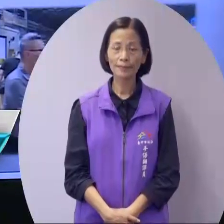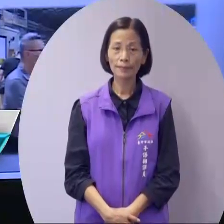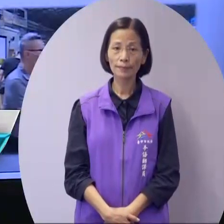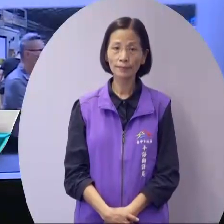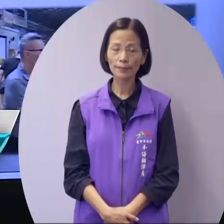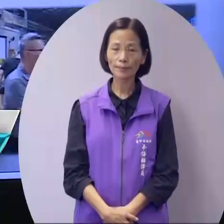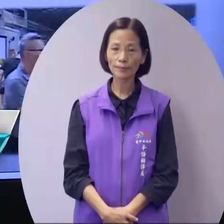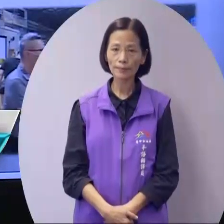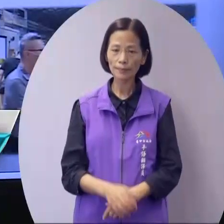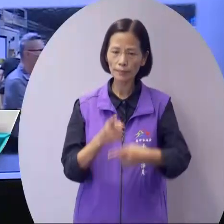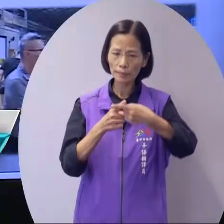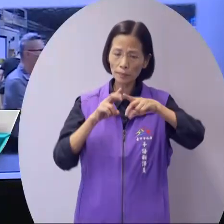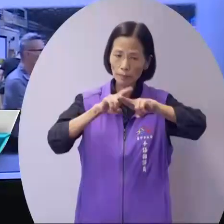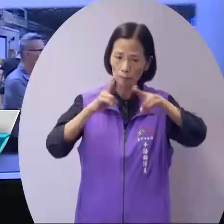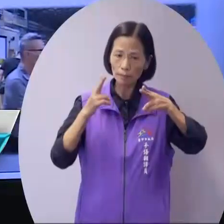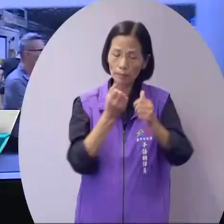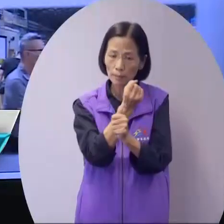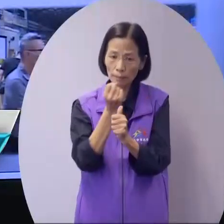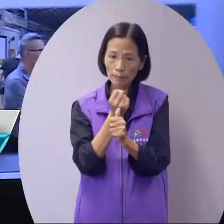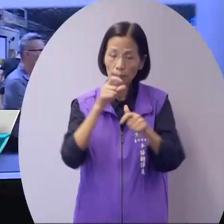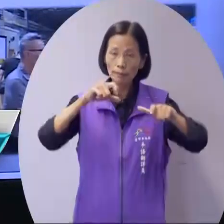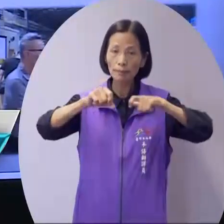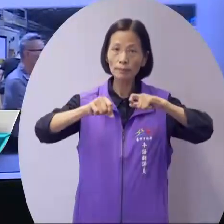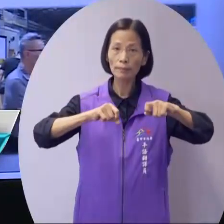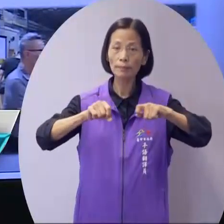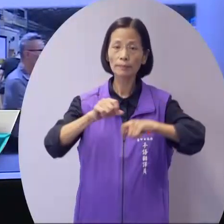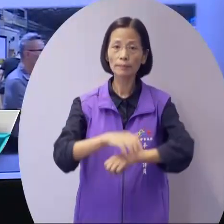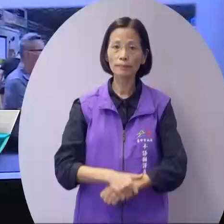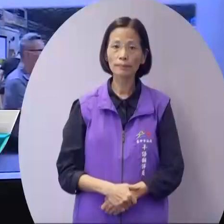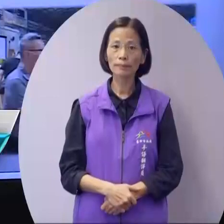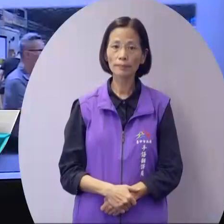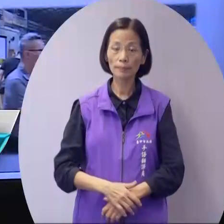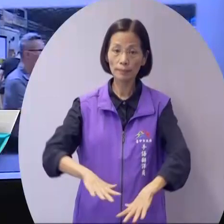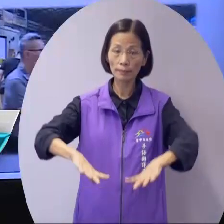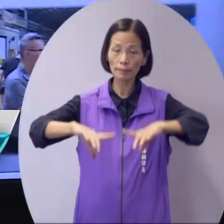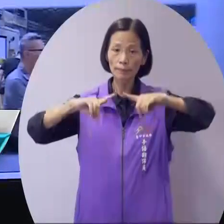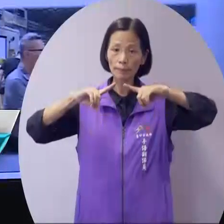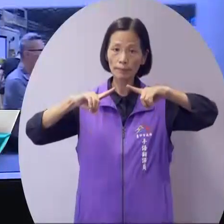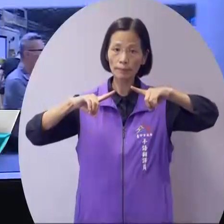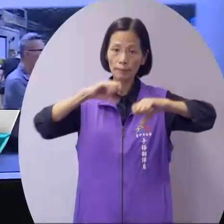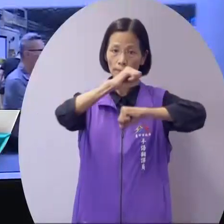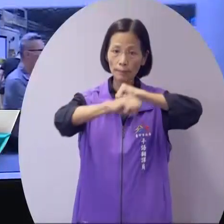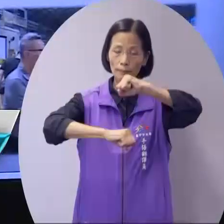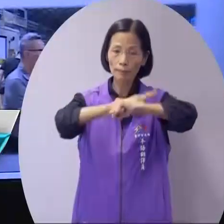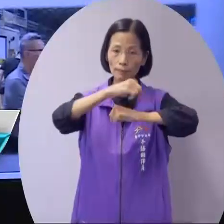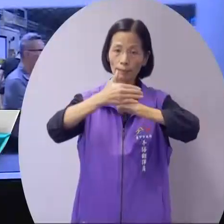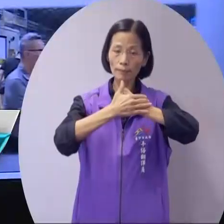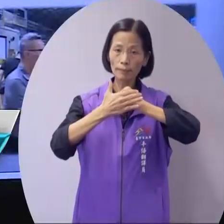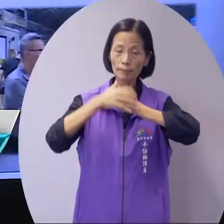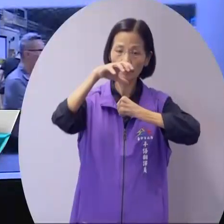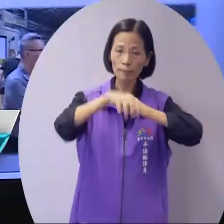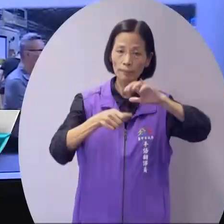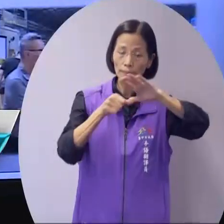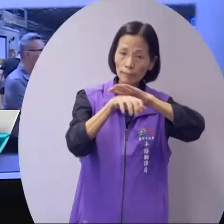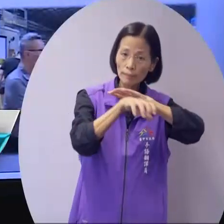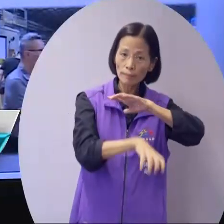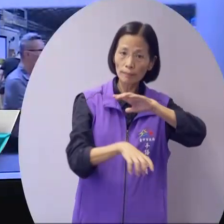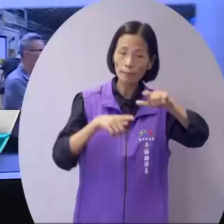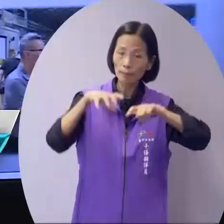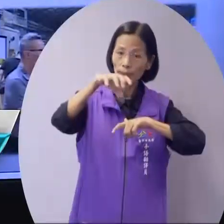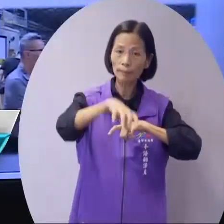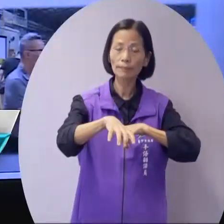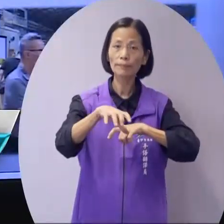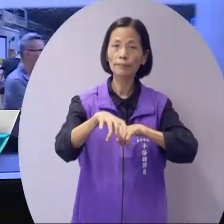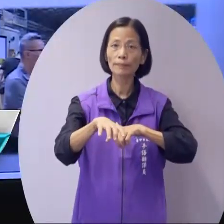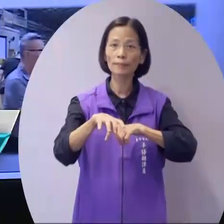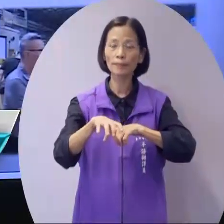针对微解封的相关管制措施，首先是我们的动保处的获理延期，